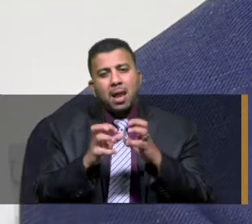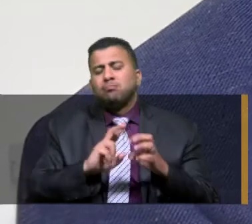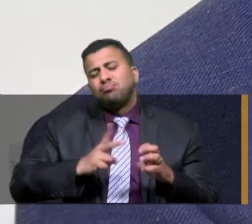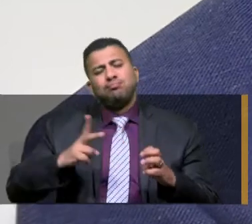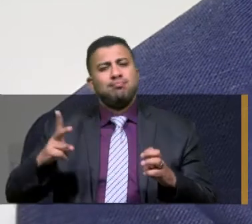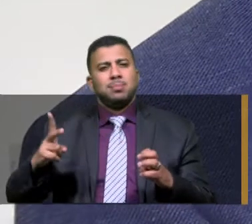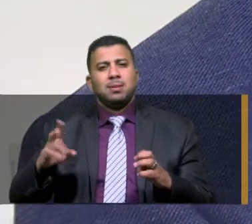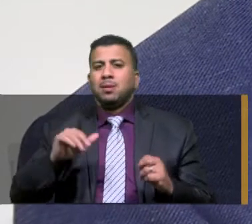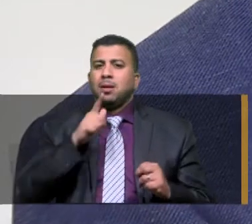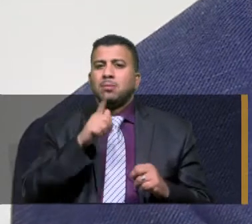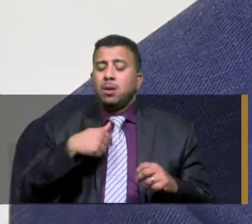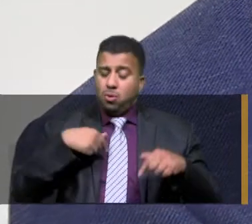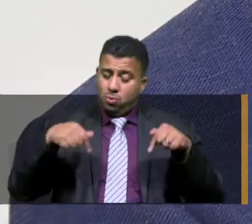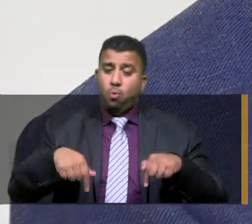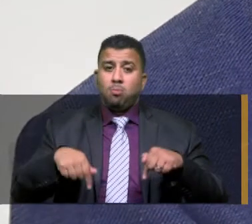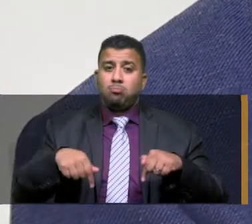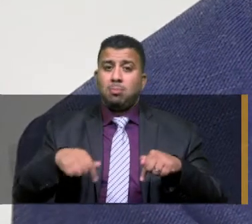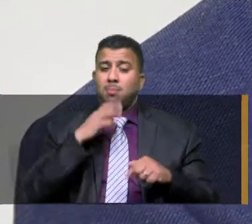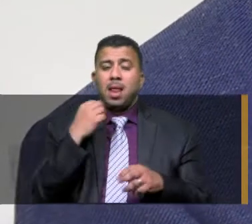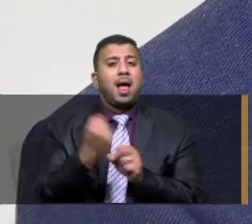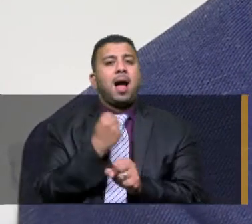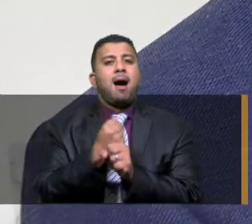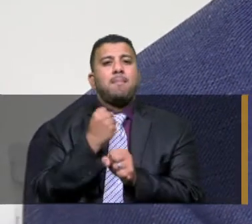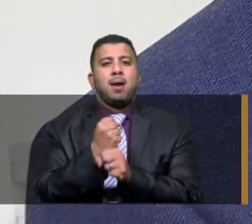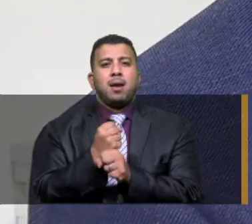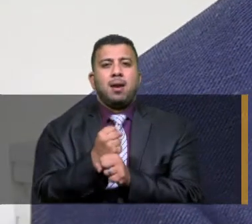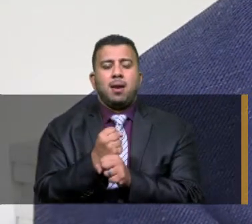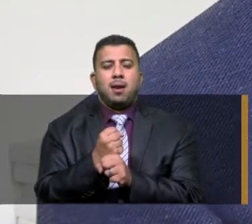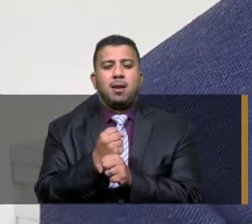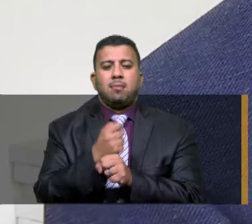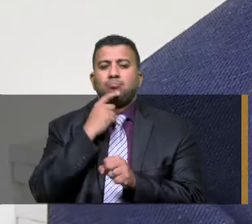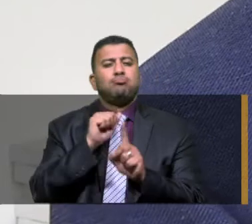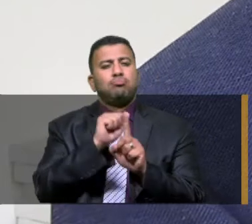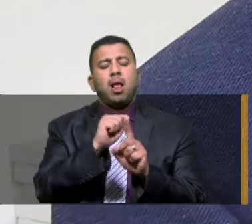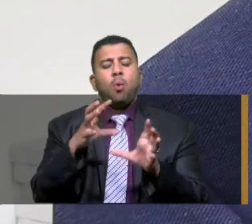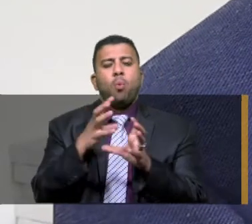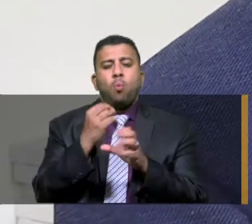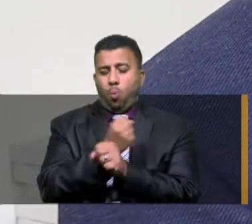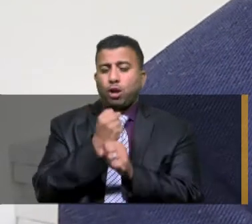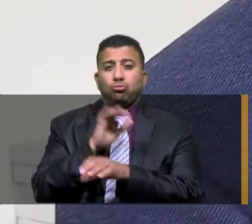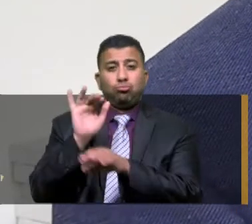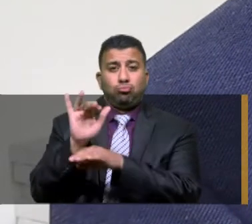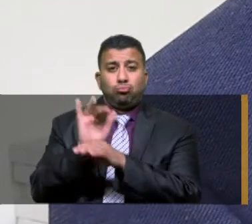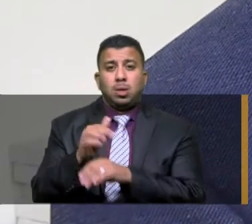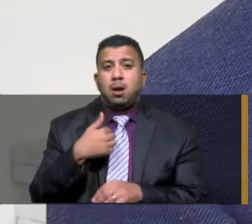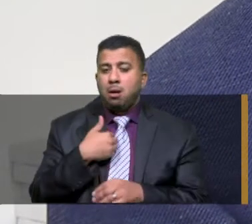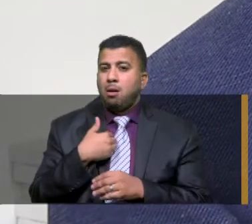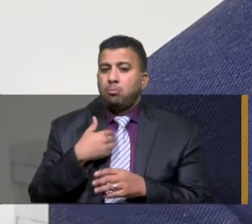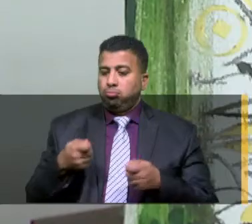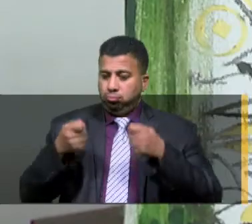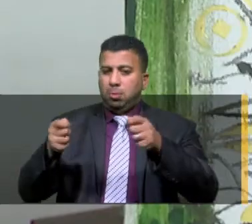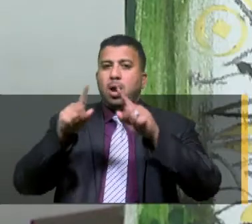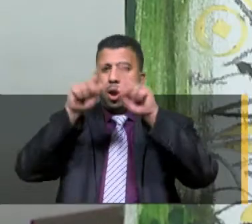ذلك. فنحن اليوم بصدد عمل ضمن هذه الورشة، تقدمت